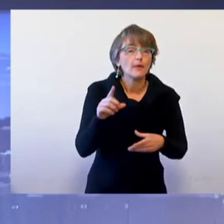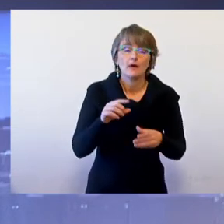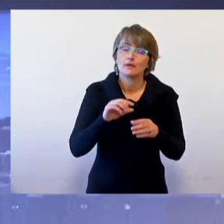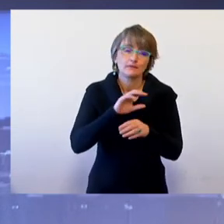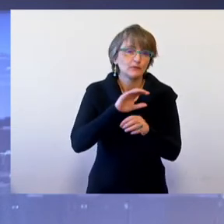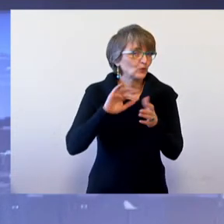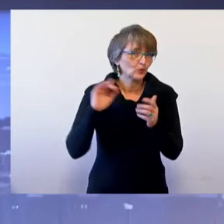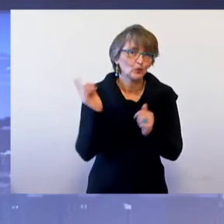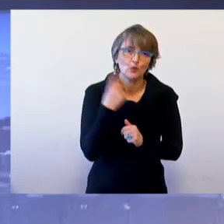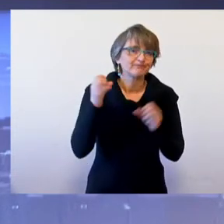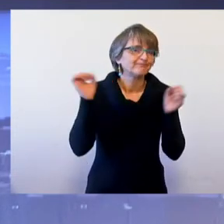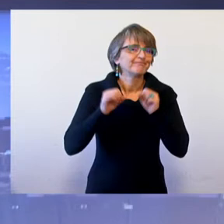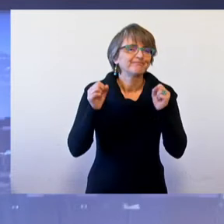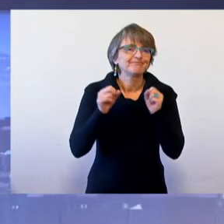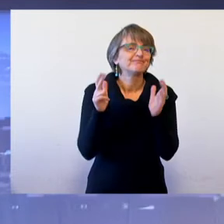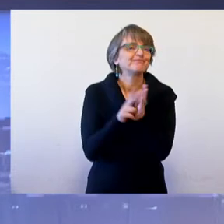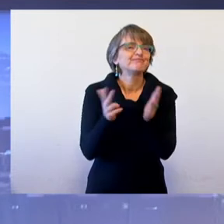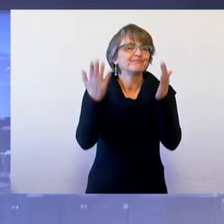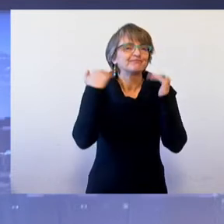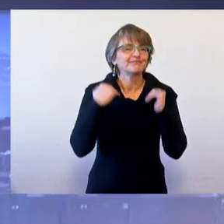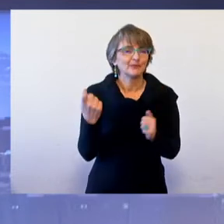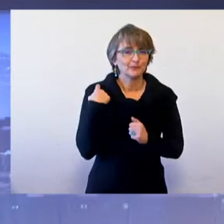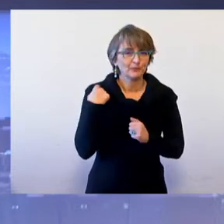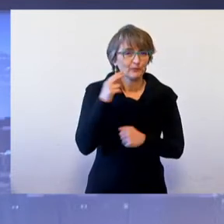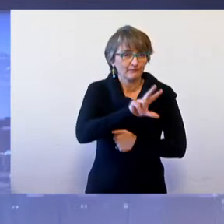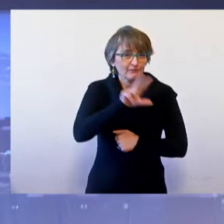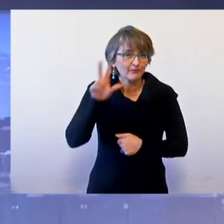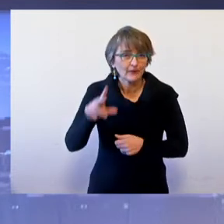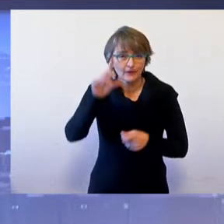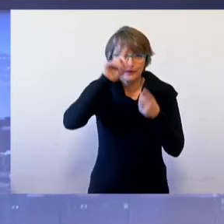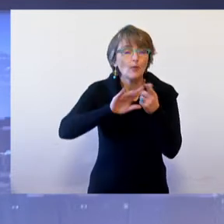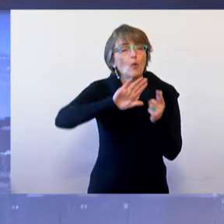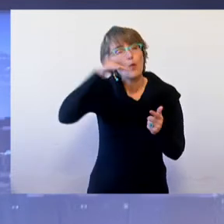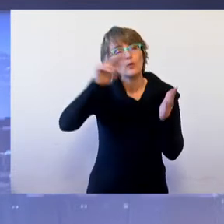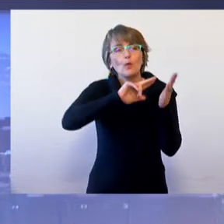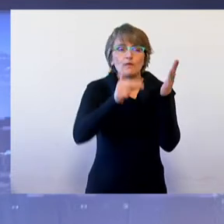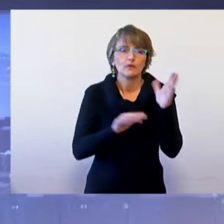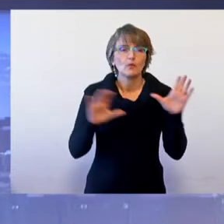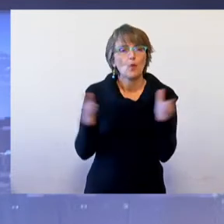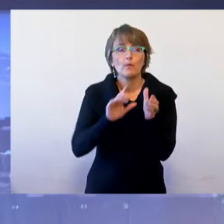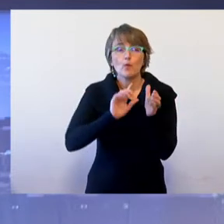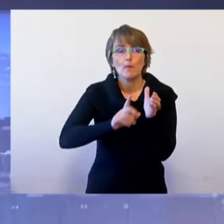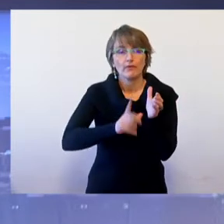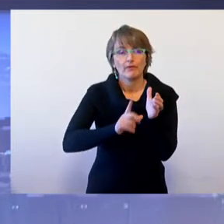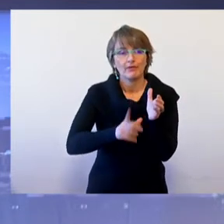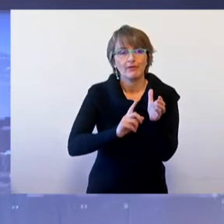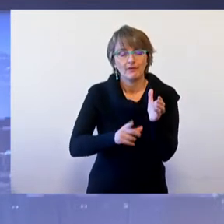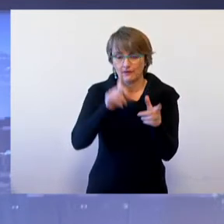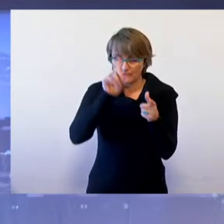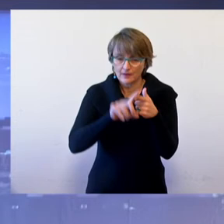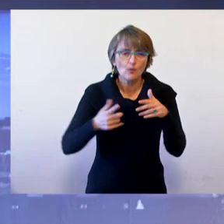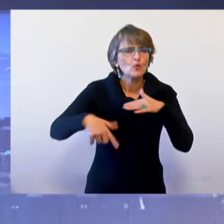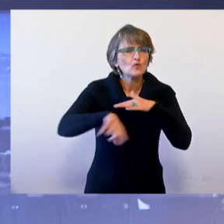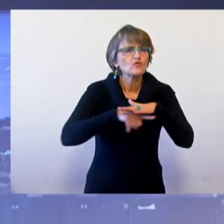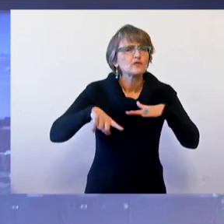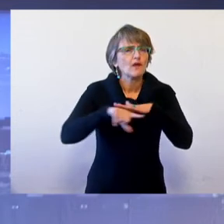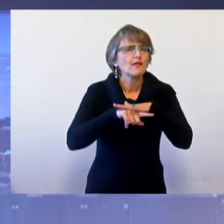Unanimité. Affaire 33, autre convention de groupement de commandes sur les